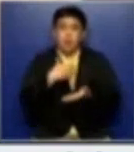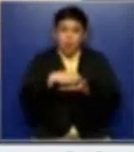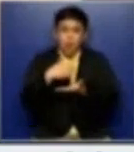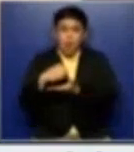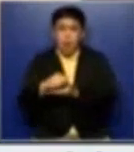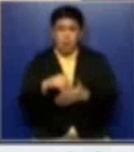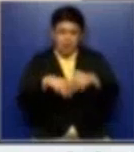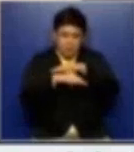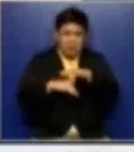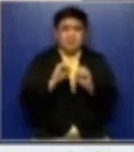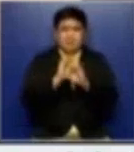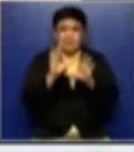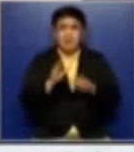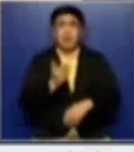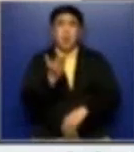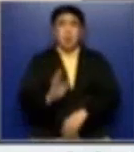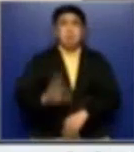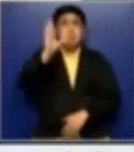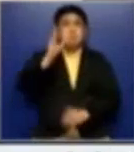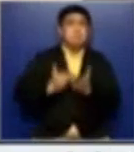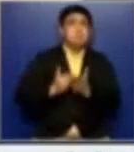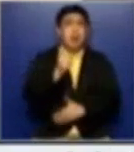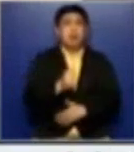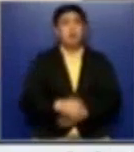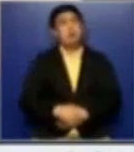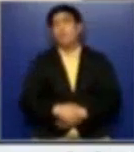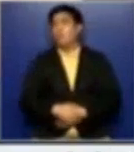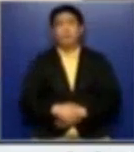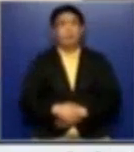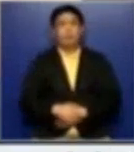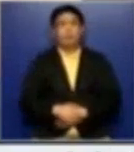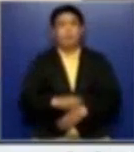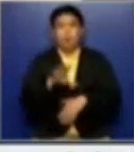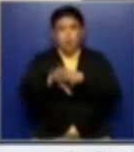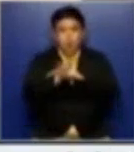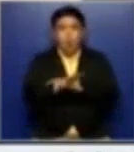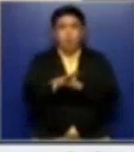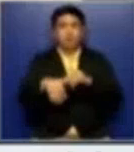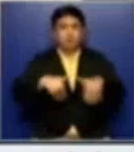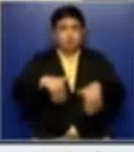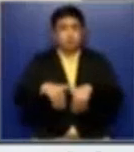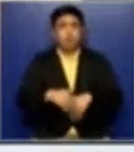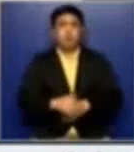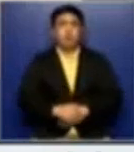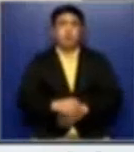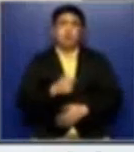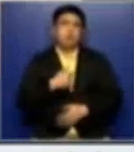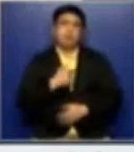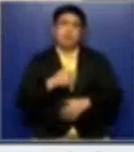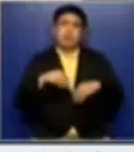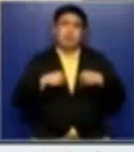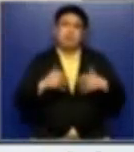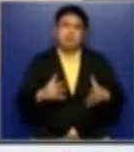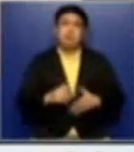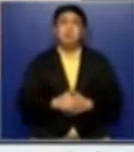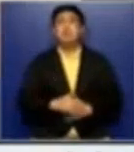ะอย่างนี้นี่ยังยกมือให้ผ่านเนี่ยผมว่าเราต้มประชาชนนะพวกผมทำให้ได้เพราะนั้น